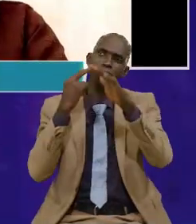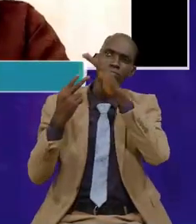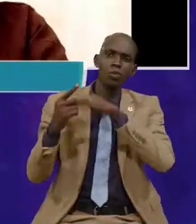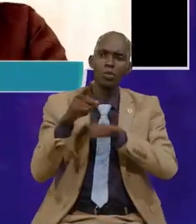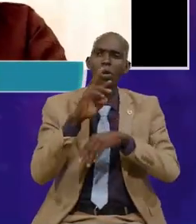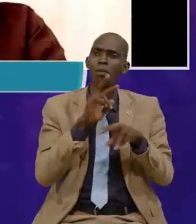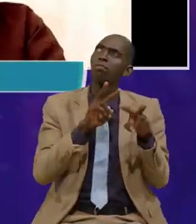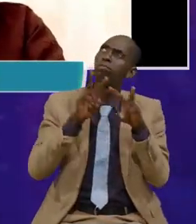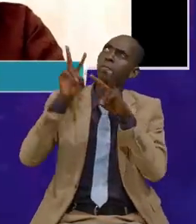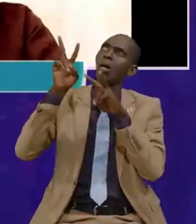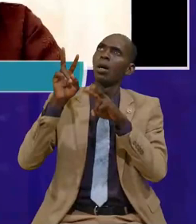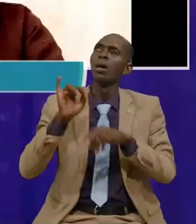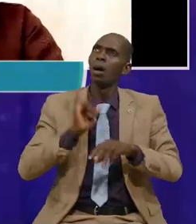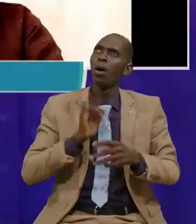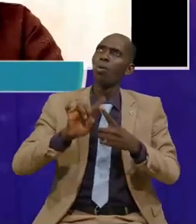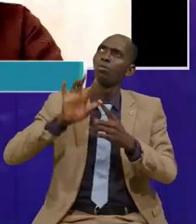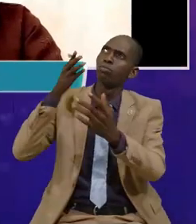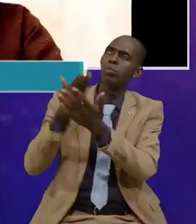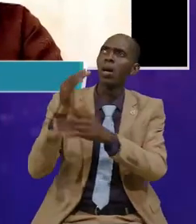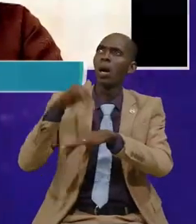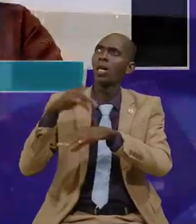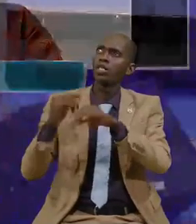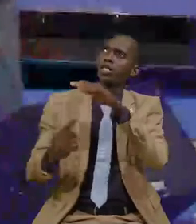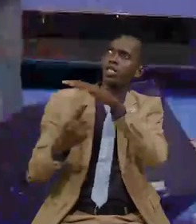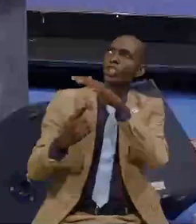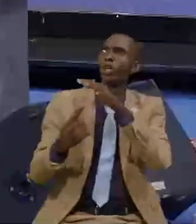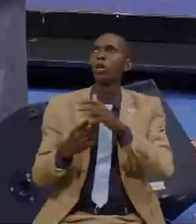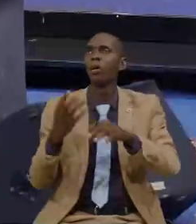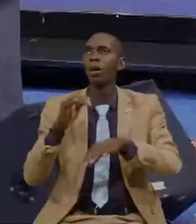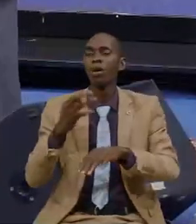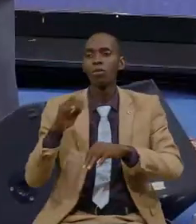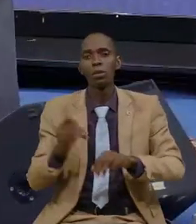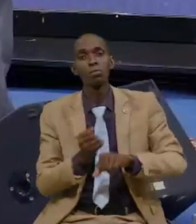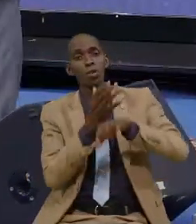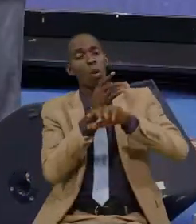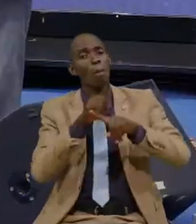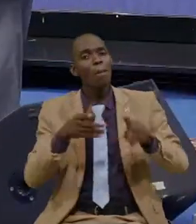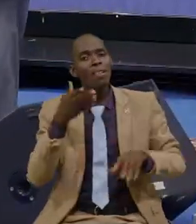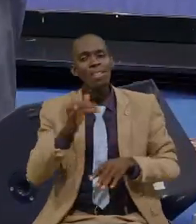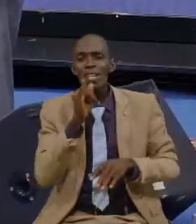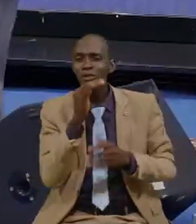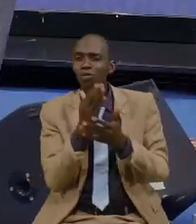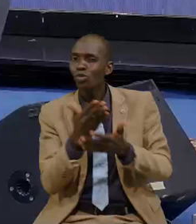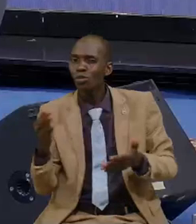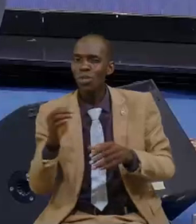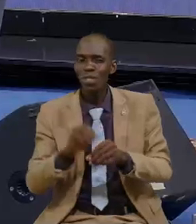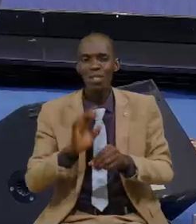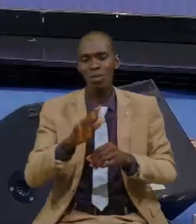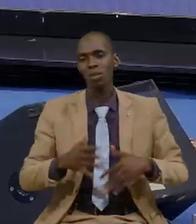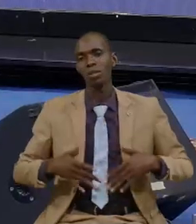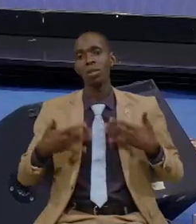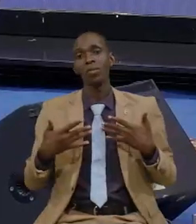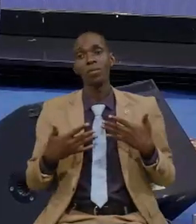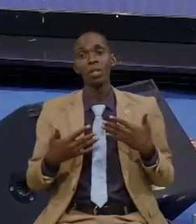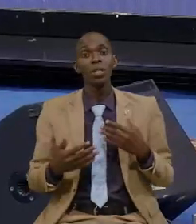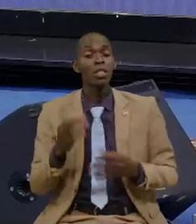vision, vous regardez en haut là-bas, vous voulez aller au top, au pinacle de la montagne, mais il y a quelque chose dans